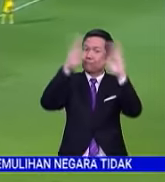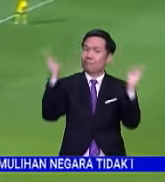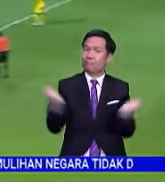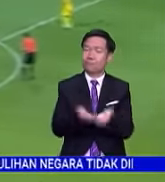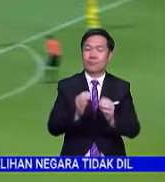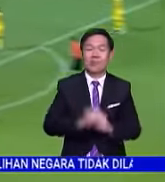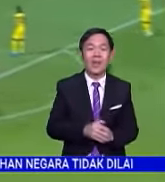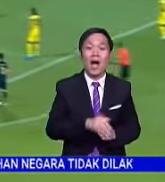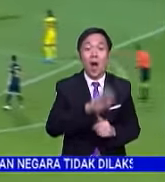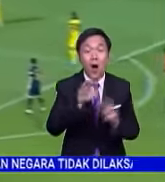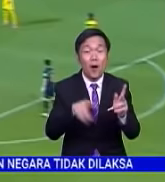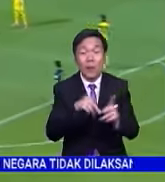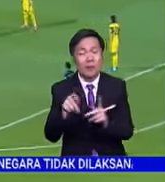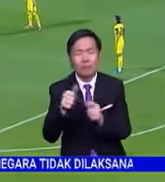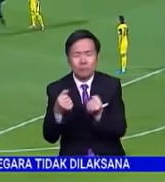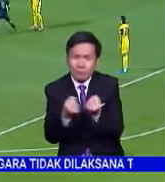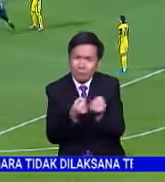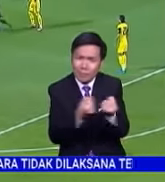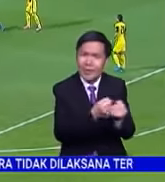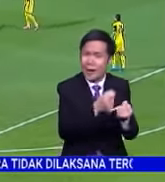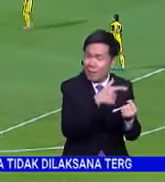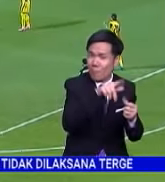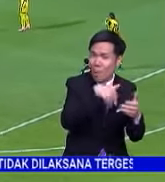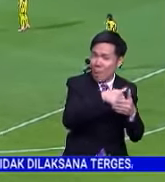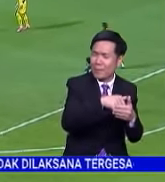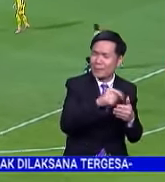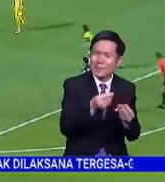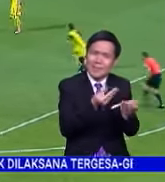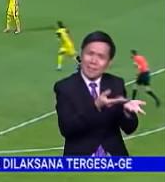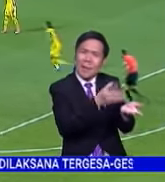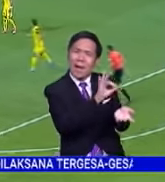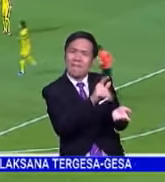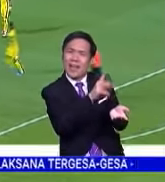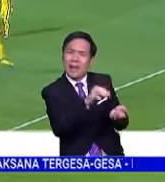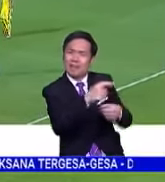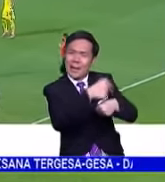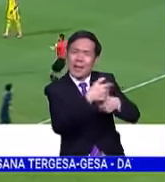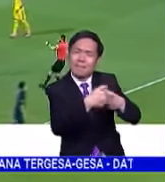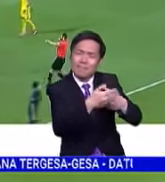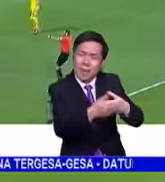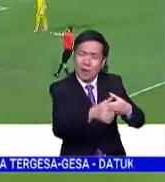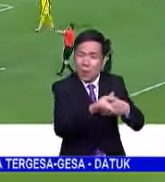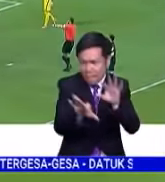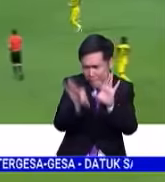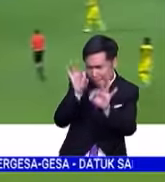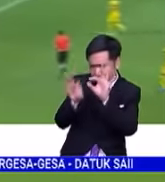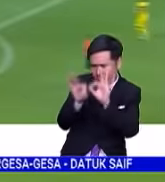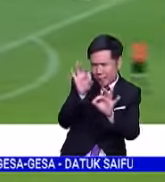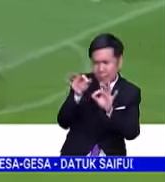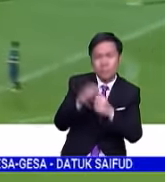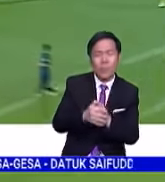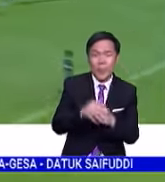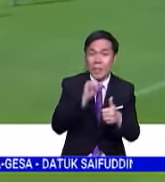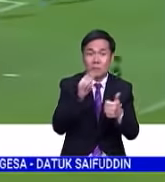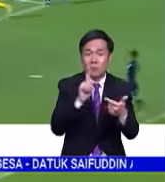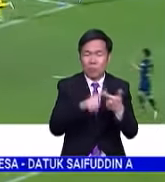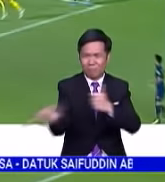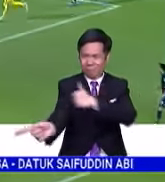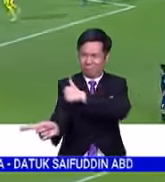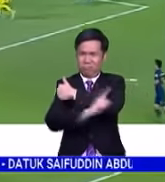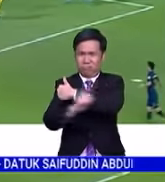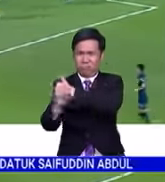Tambah beliau, peminat perlu memberi masa kepada FAM bagi memperkemaskan mekanisme pemilihan sambil tidak menjatuhkan